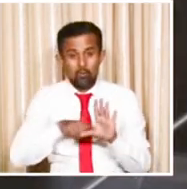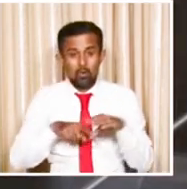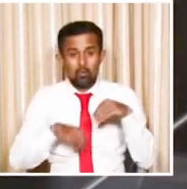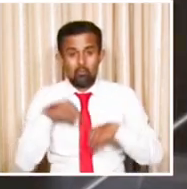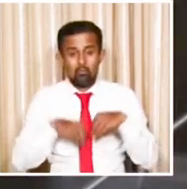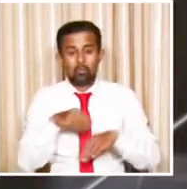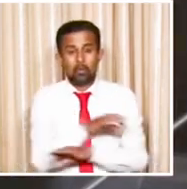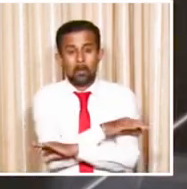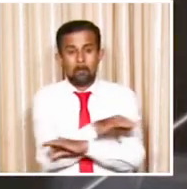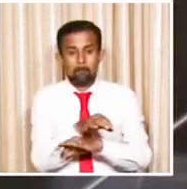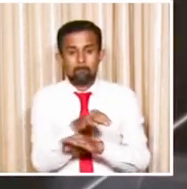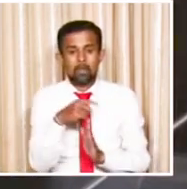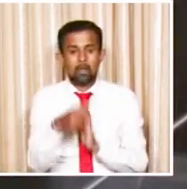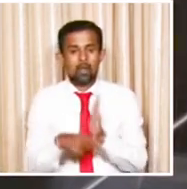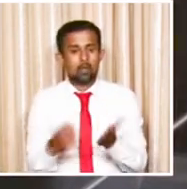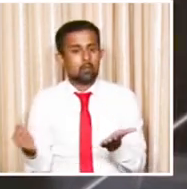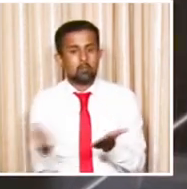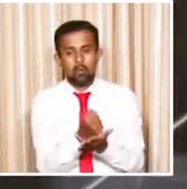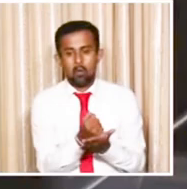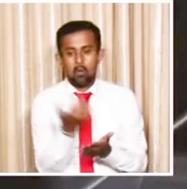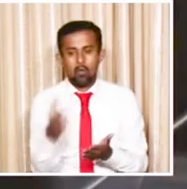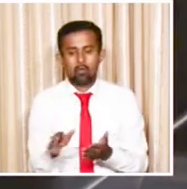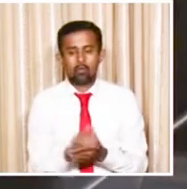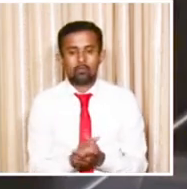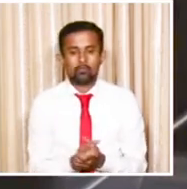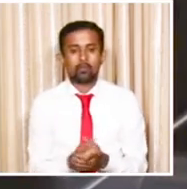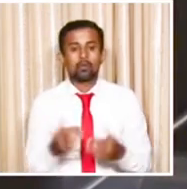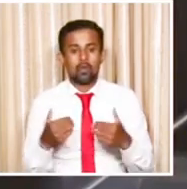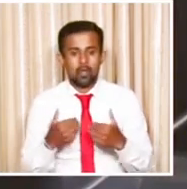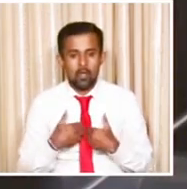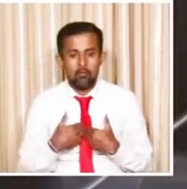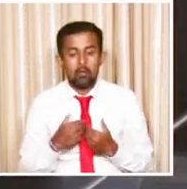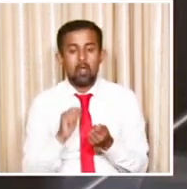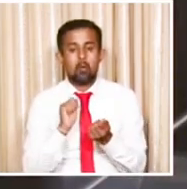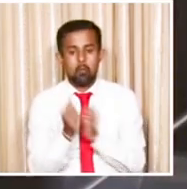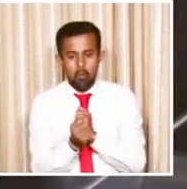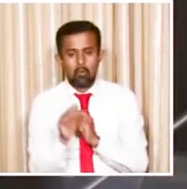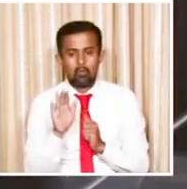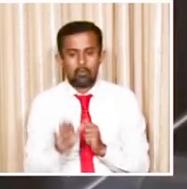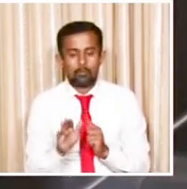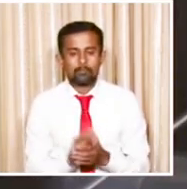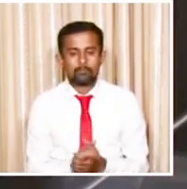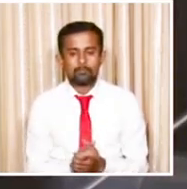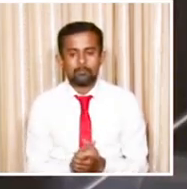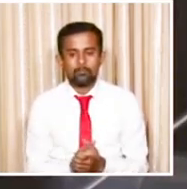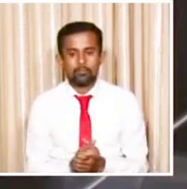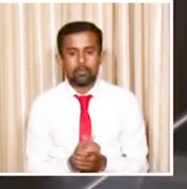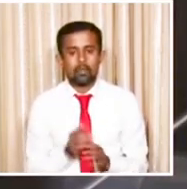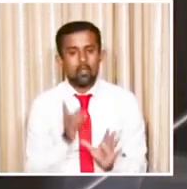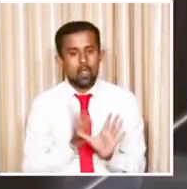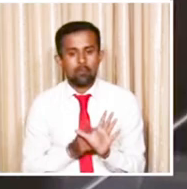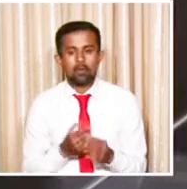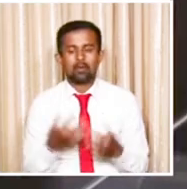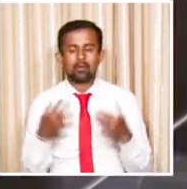දේශපාලන ක්‍රමය මේ රට විනාශයට ගෙන ගියා මෙන්න මේකයි අද අපිට වෙනස් කරන්න තියෙන්නේ එතකොට මේ හැම දෙම